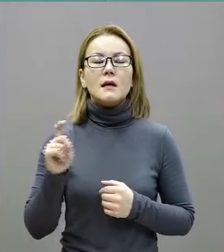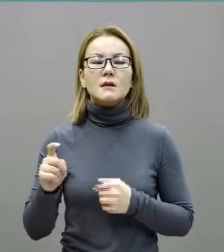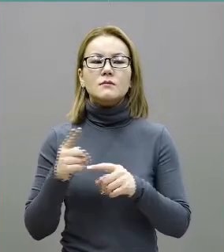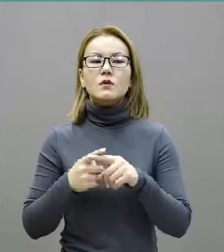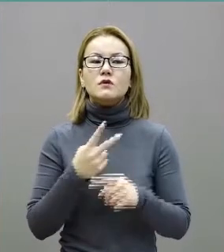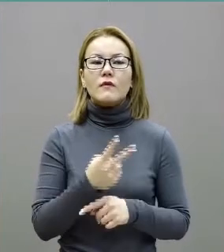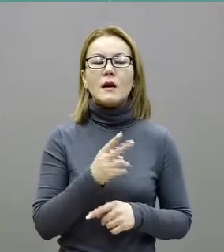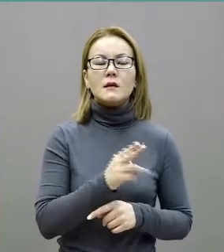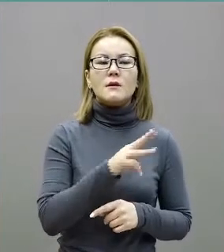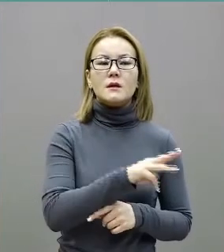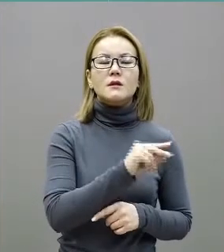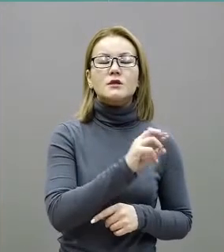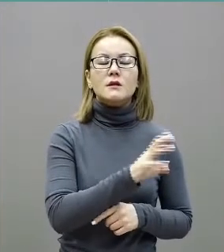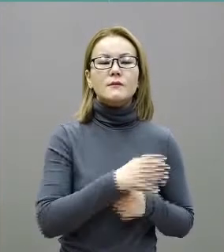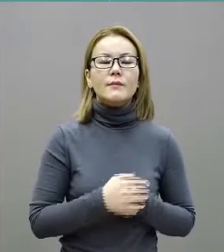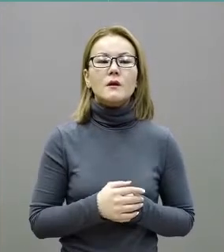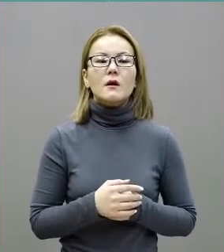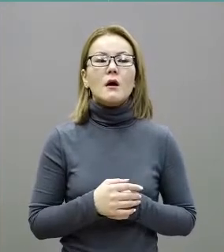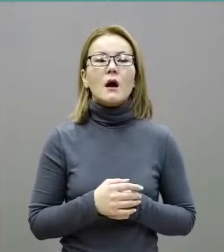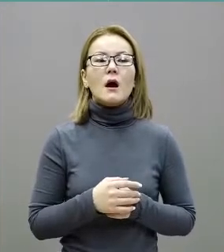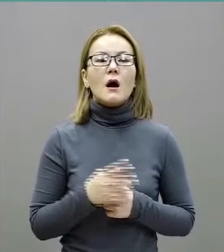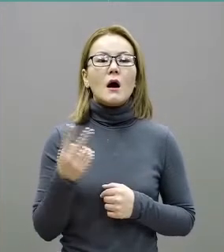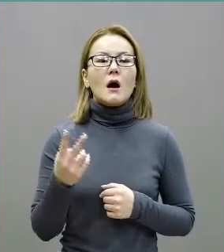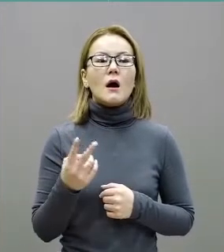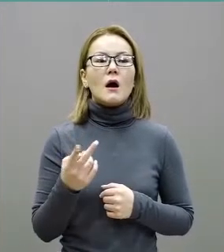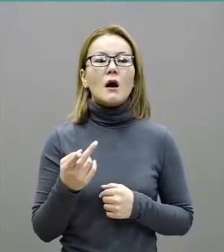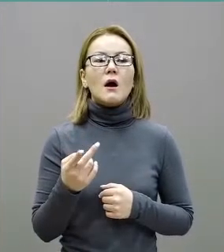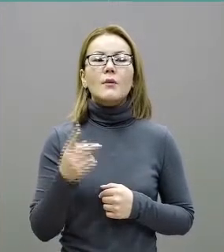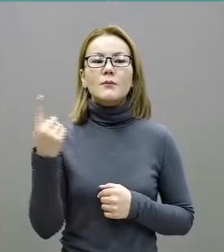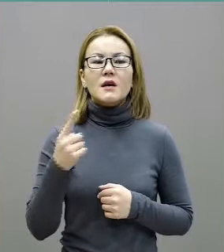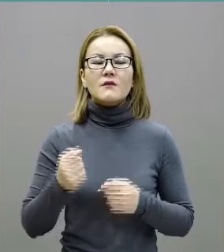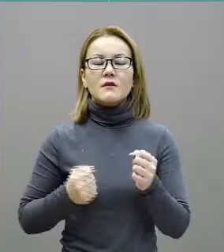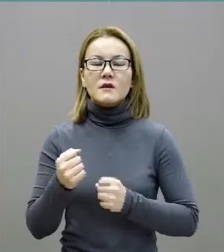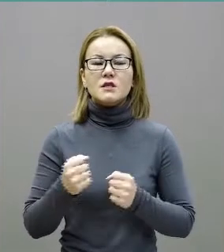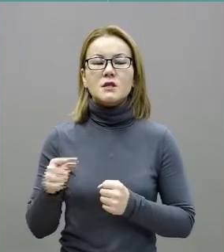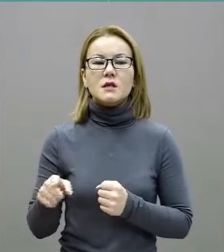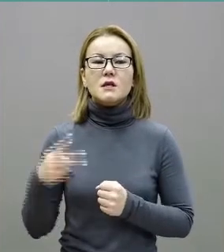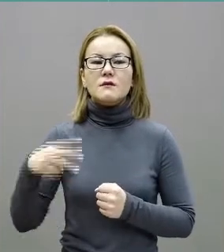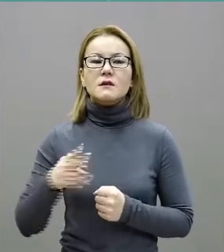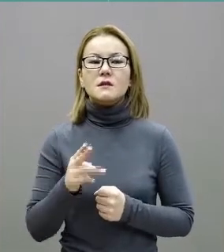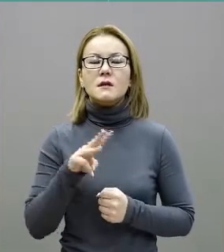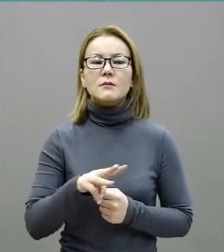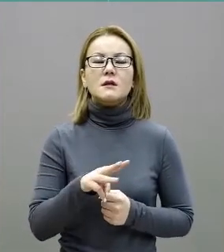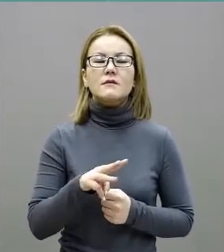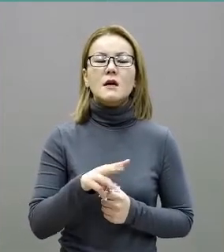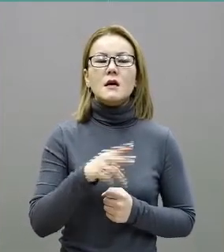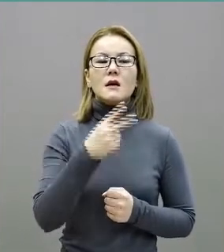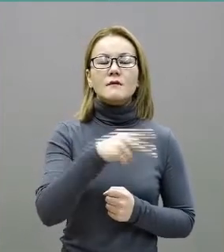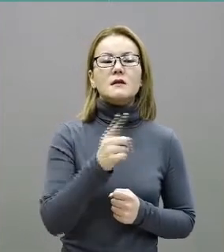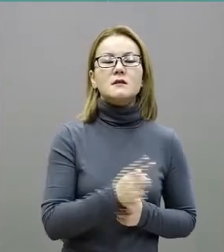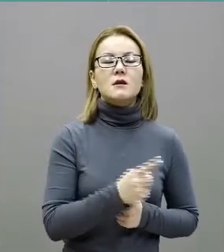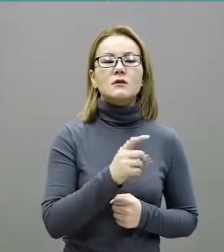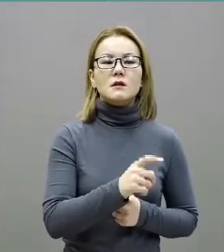дорожник первый лыжник 20 километров прошел за время 20 деленное на x 2